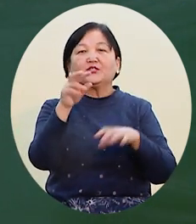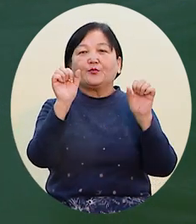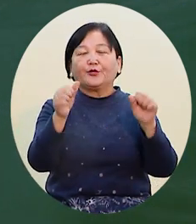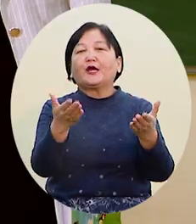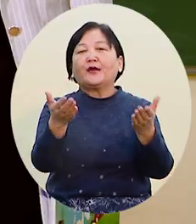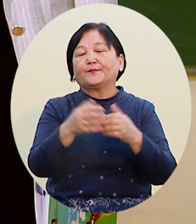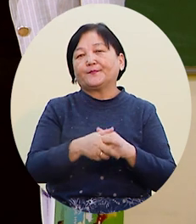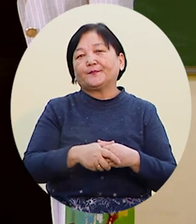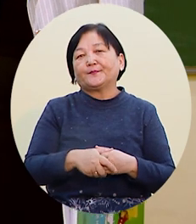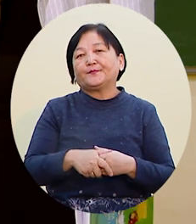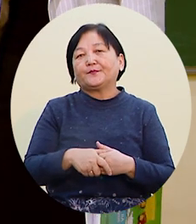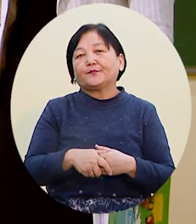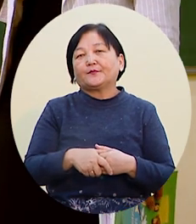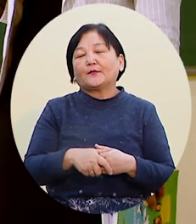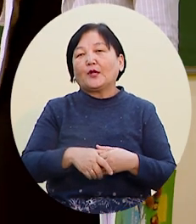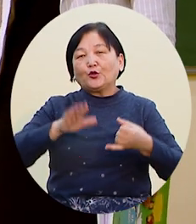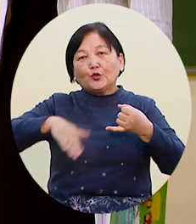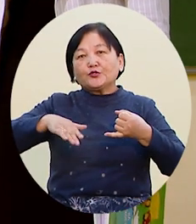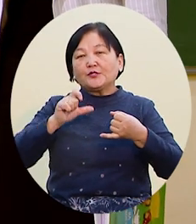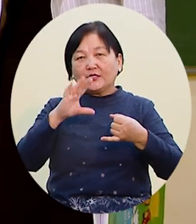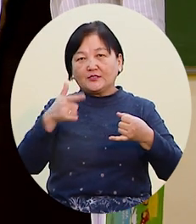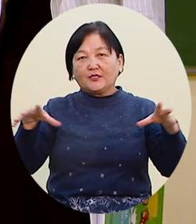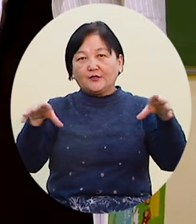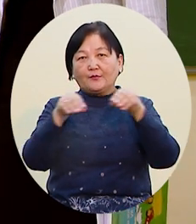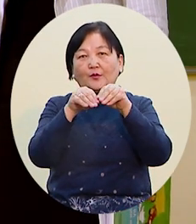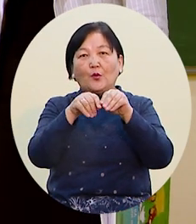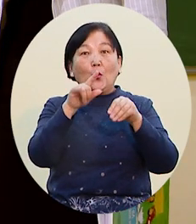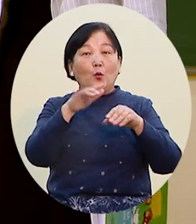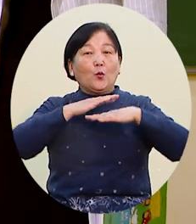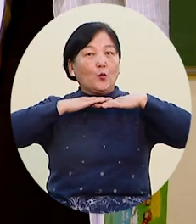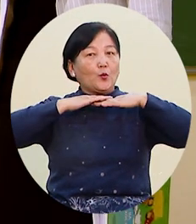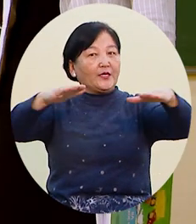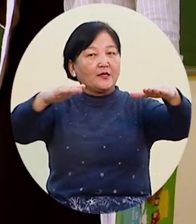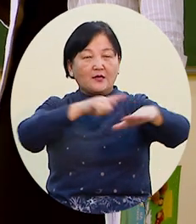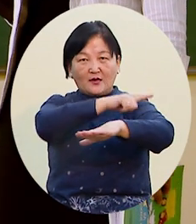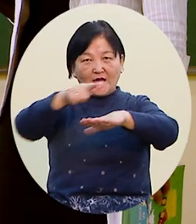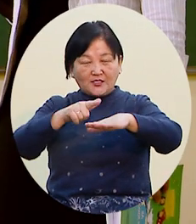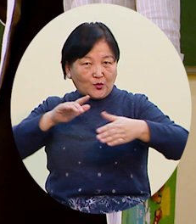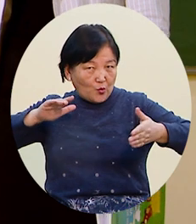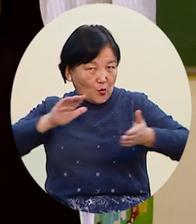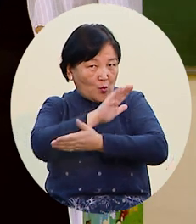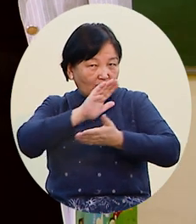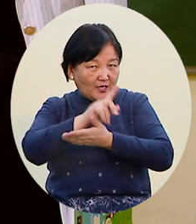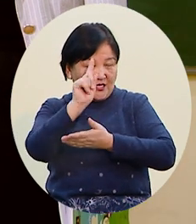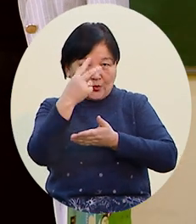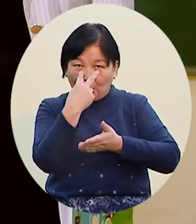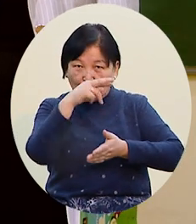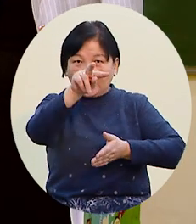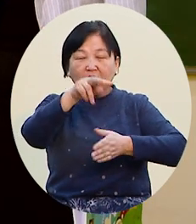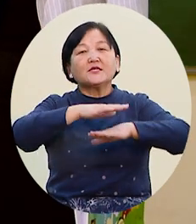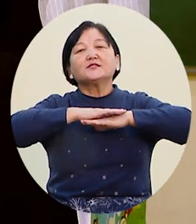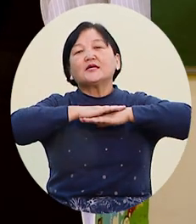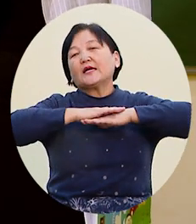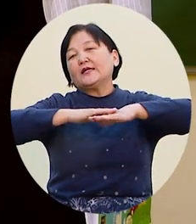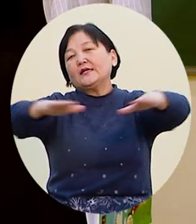нар дүгнэж болох нэ. За төгсөл хэсэгт нь хулангийн газар зорж хурднаа нэг үзнэ гээд задгай талбартал зайгуулч